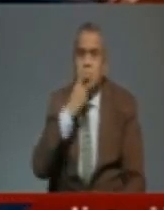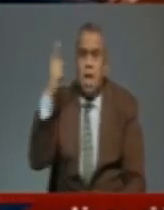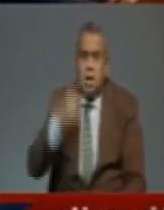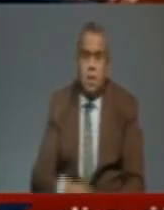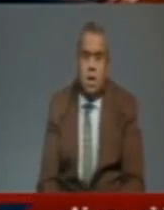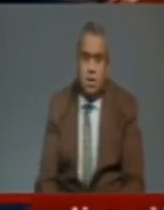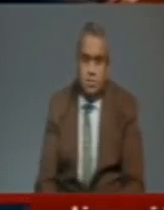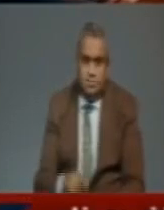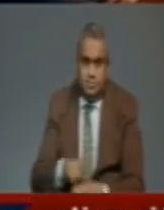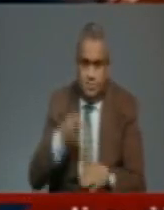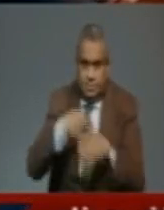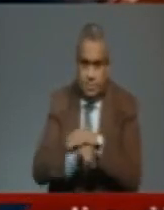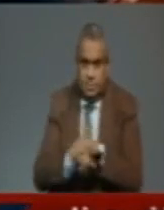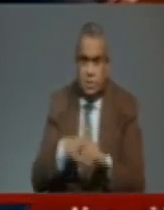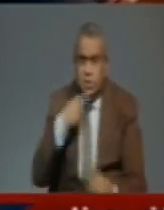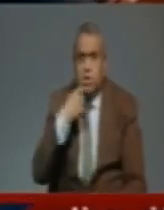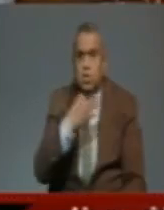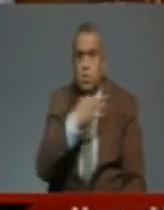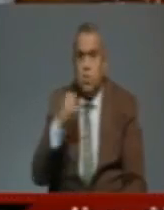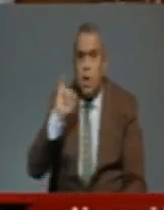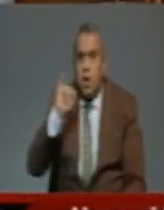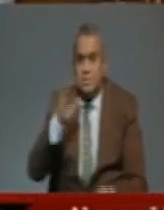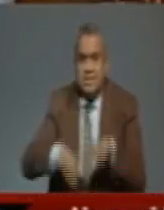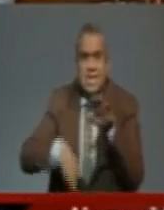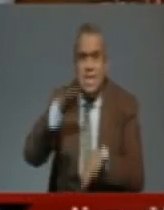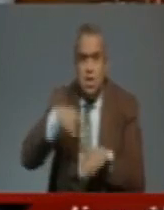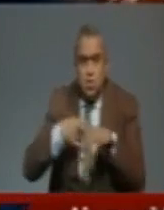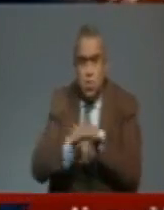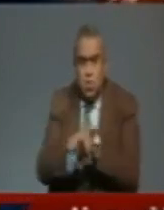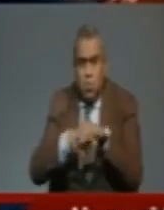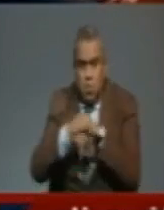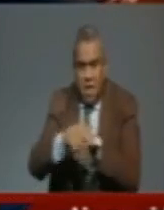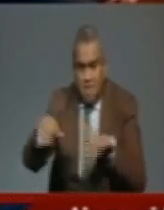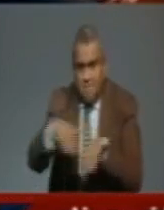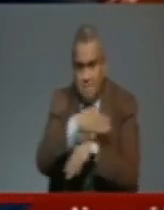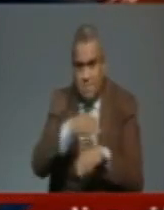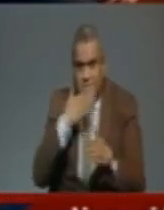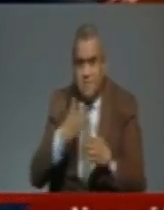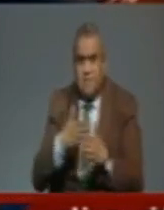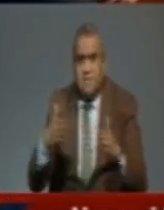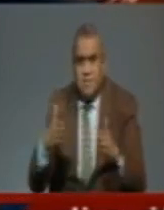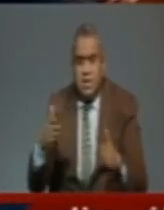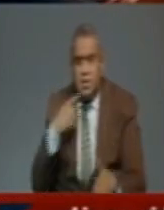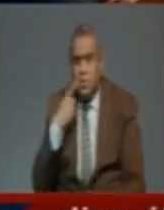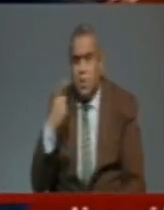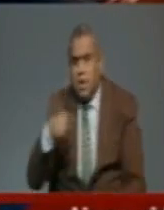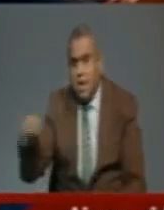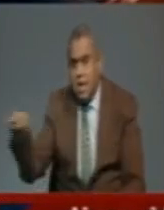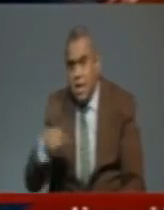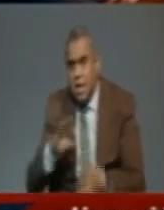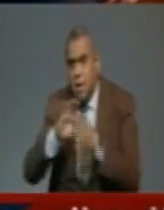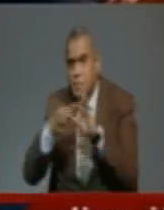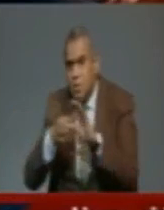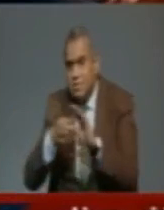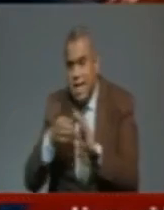النفق ليه؟ 350 كيلو مش كده؟ تمام يا فندم. كويس. وعملت ليه عرضي واحد من بورسعيد للسويس؟ صح كده يا كامل؟